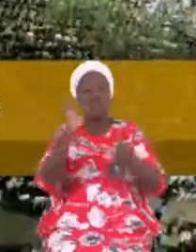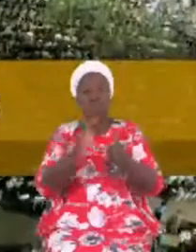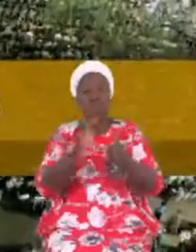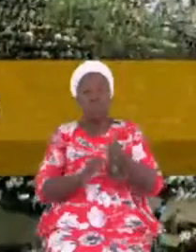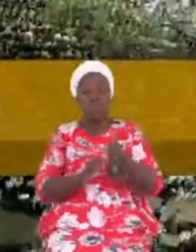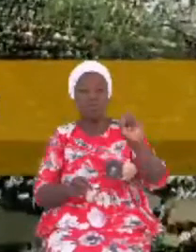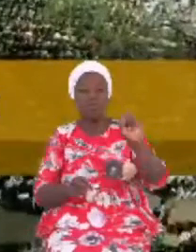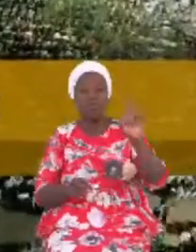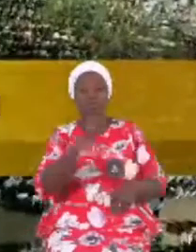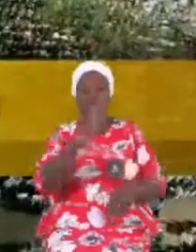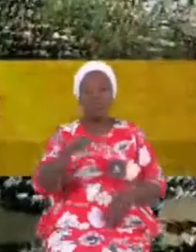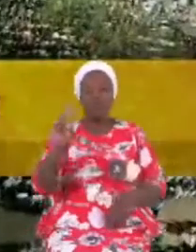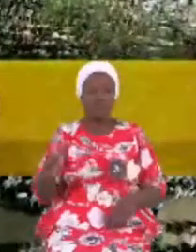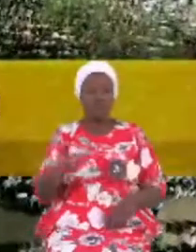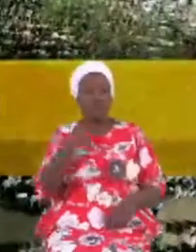verset 22.